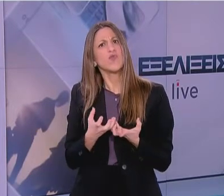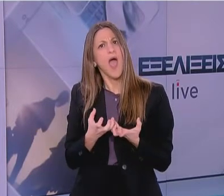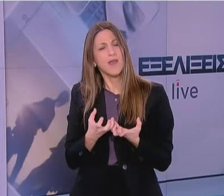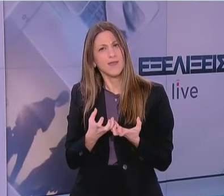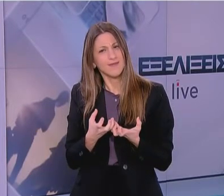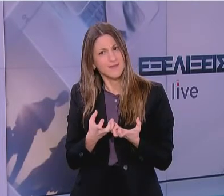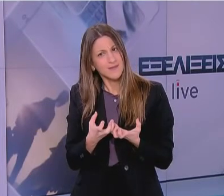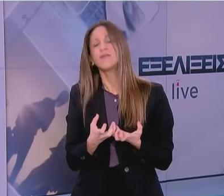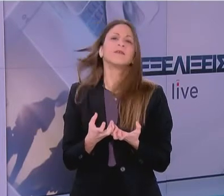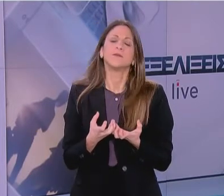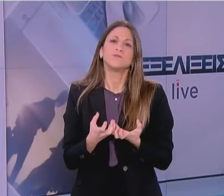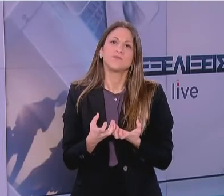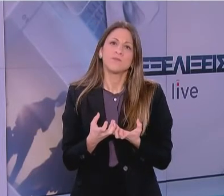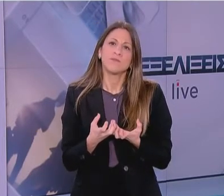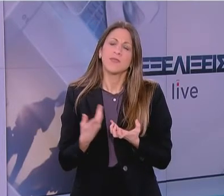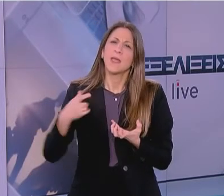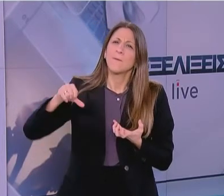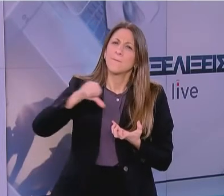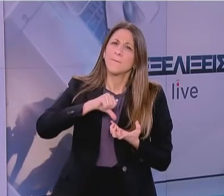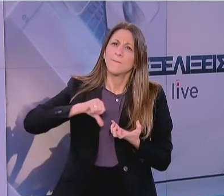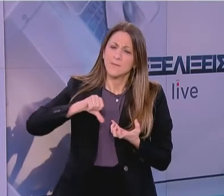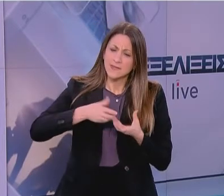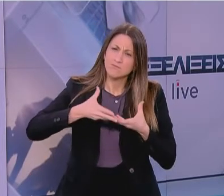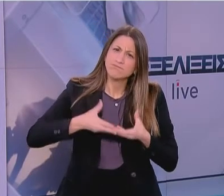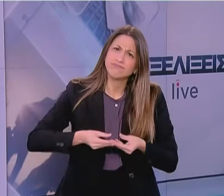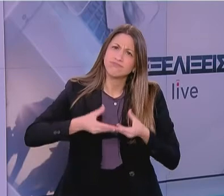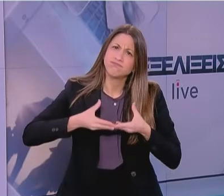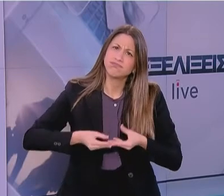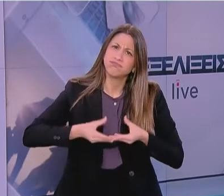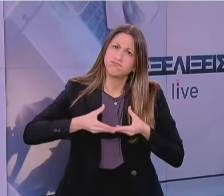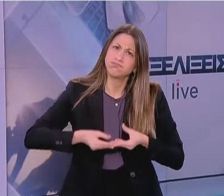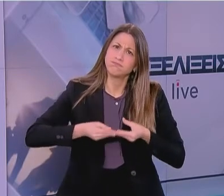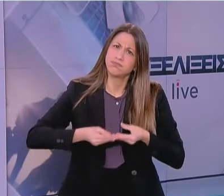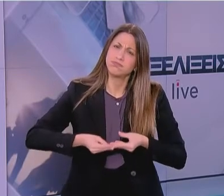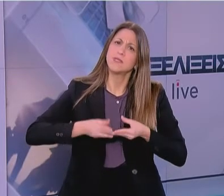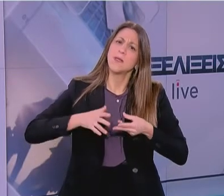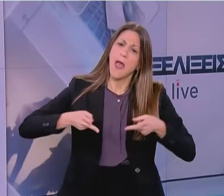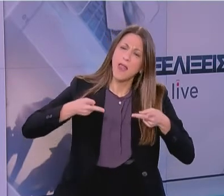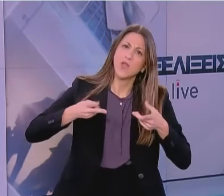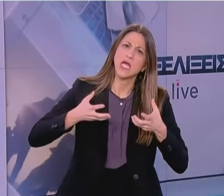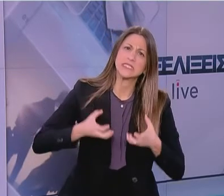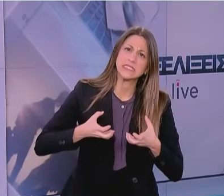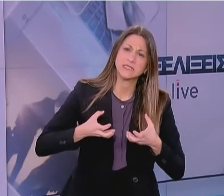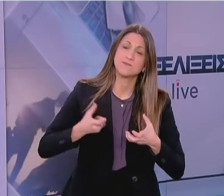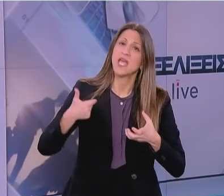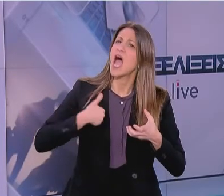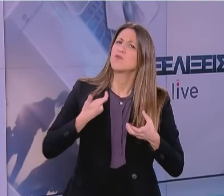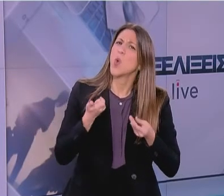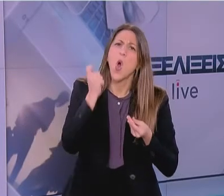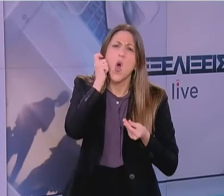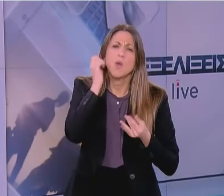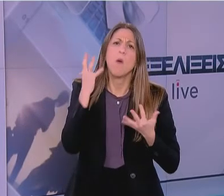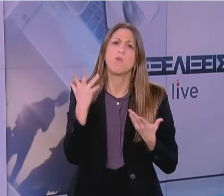δράσει ένα απορρυπαντικό στο σφουγγάρι και το κάνει πιο μαλακό και εύκαμπτο και μπορούμε να το χρησιμοποιούμε. Αυτό το συστατικό εμείς οι επιστήμονες το